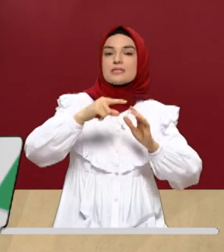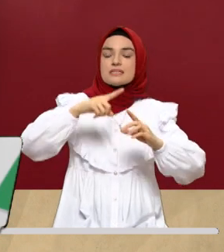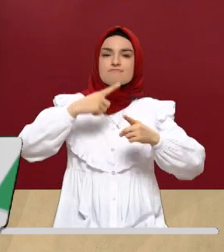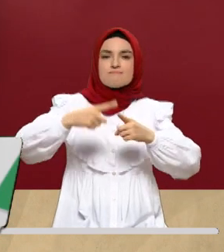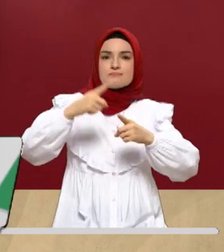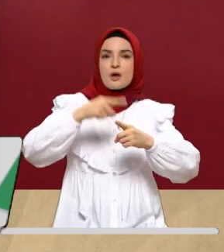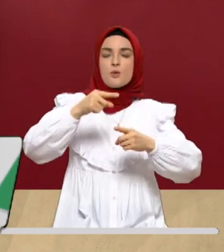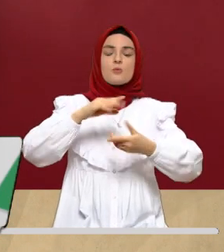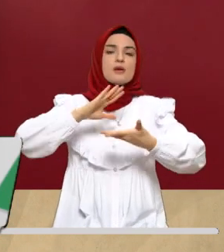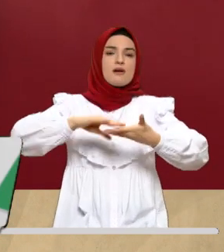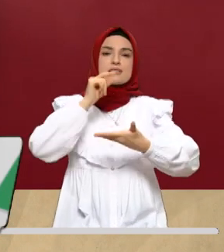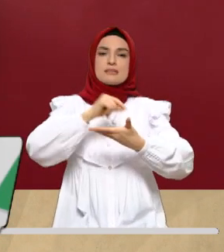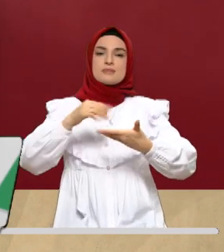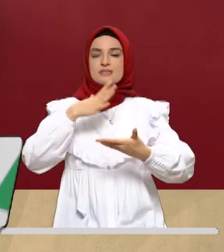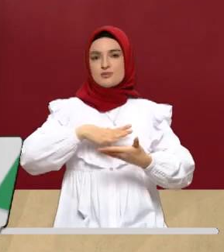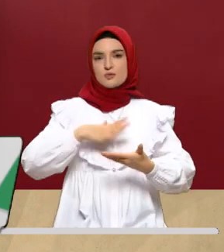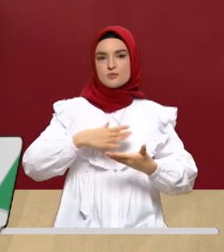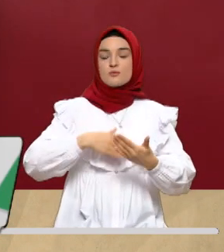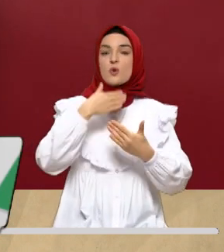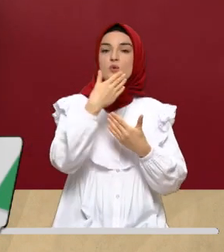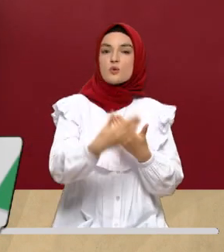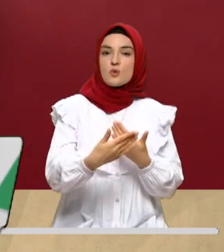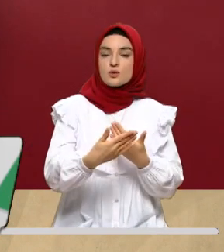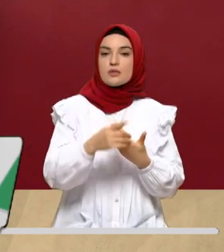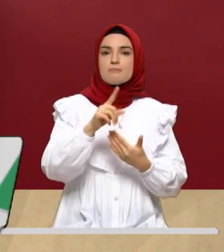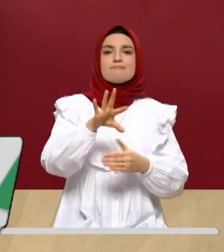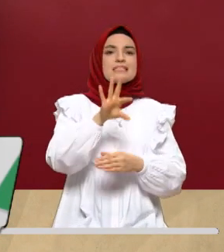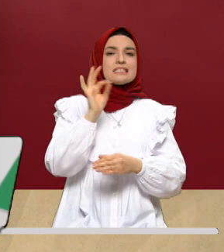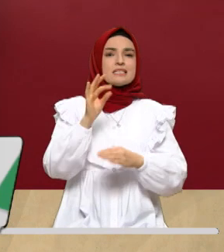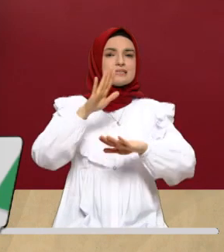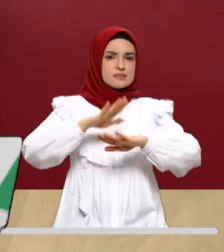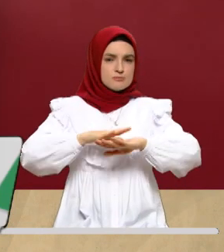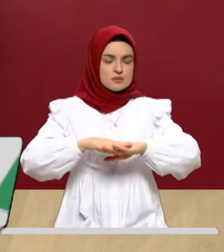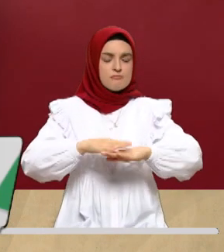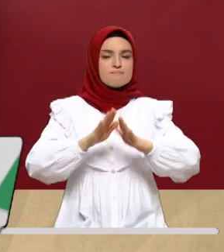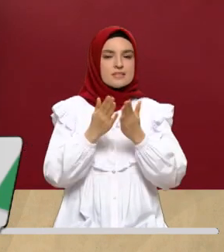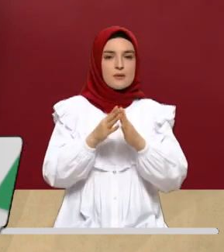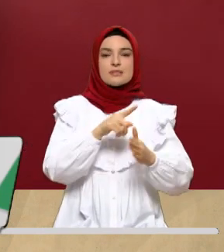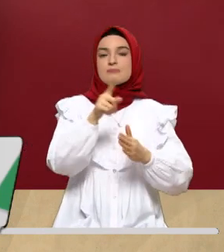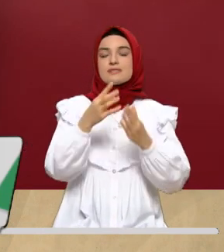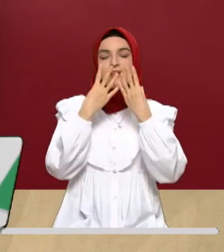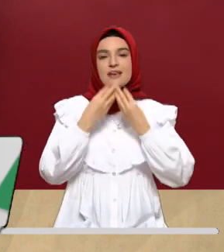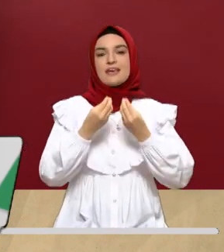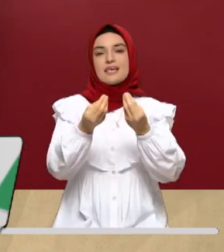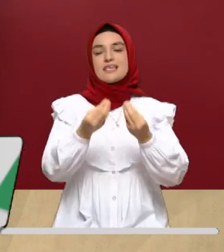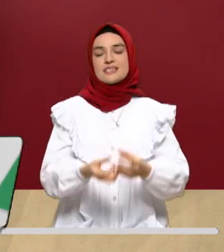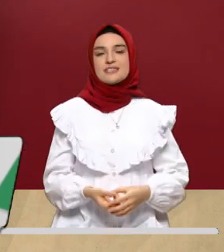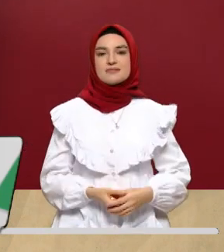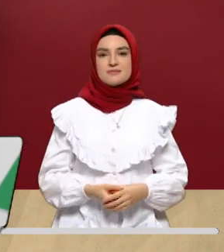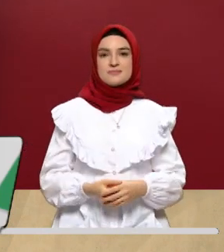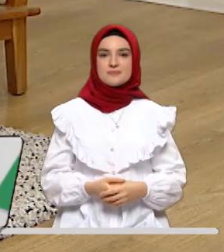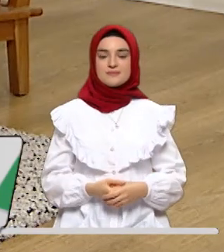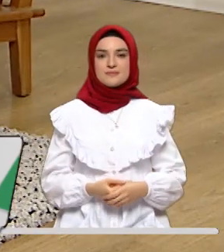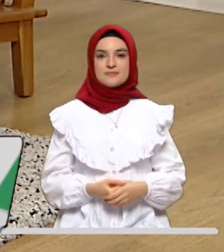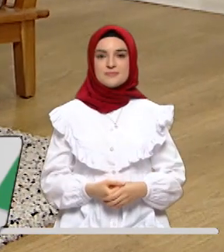altına arkadaşlarınızı etiketliyorsunuz. Ardından yayınımızın sonunda bir çekiliş gerçekleştiriyoruz ve kitaplarımızı size büyük bir memnuniyetle hediye ediyoruz